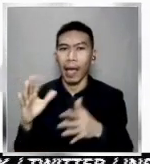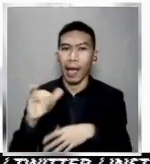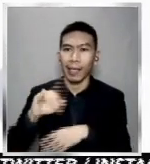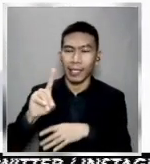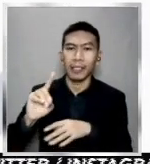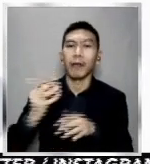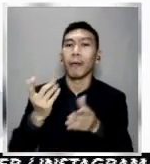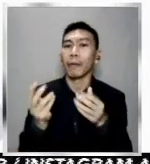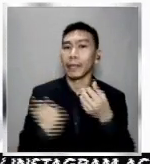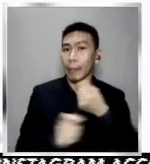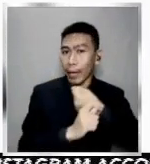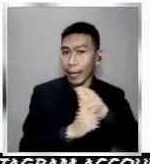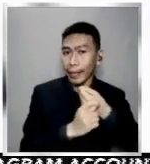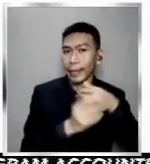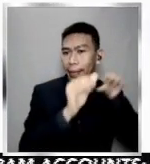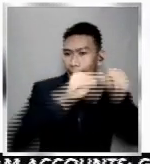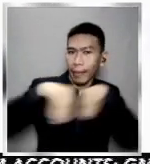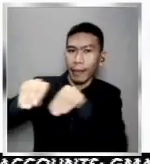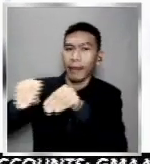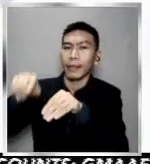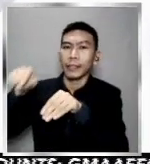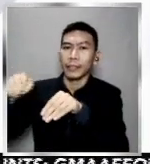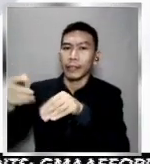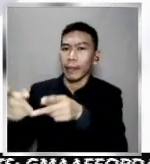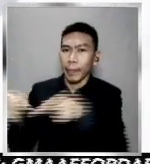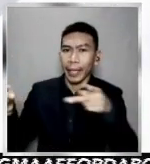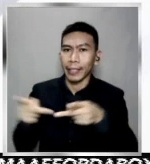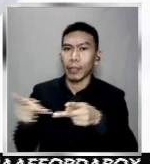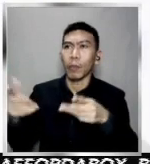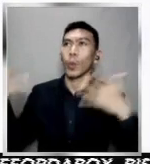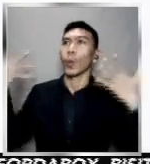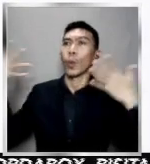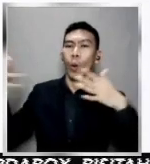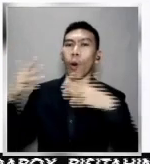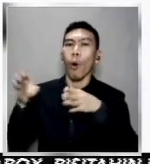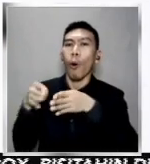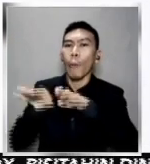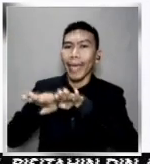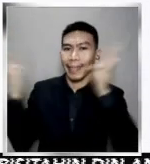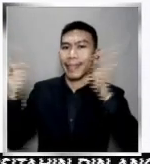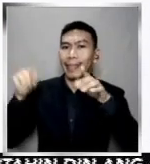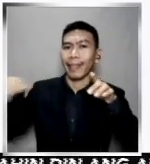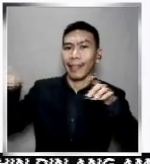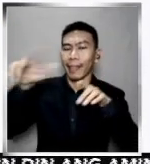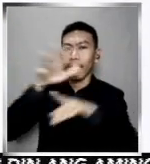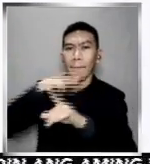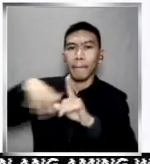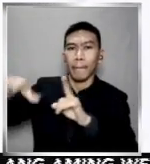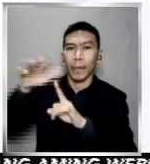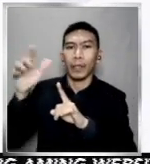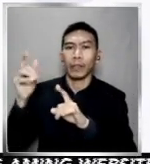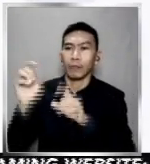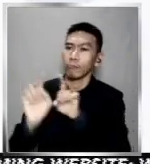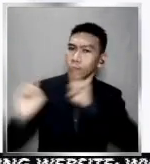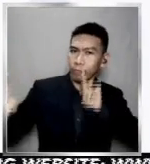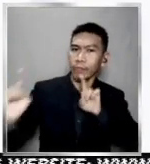area na open. Mm-hmm. Para ma-maintain yung social distancing. Sa mga light offenses, maximum of 12